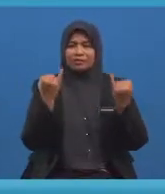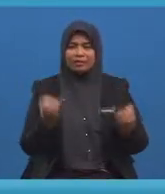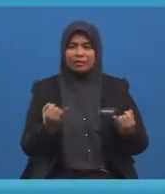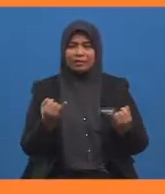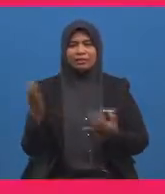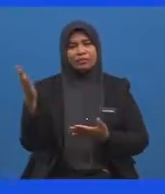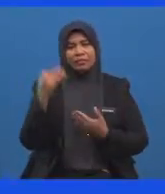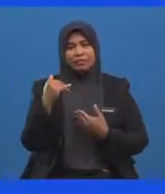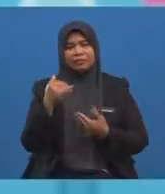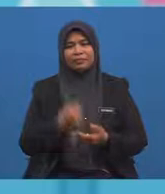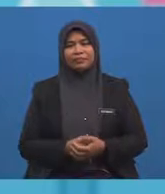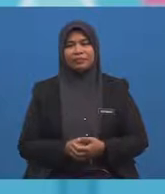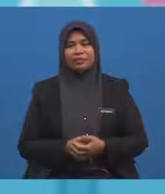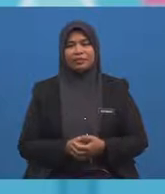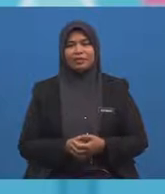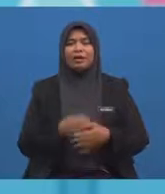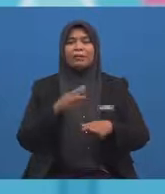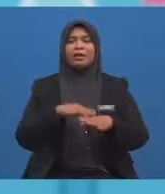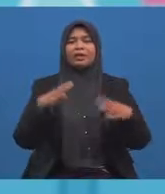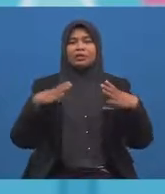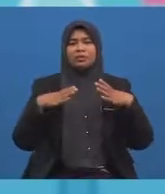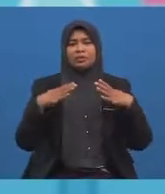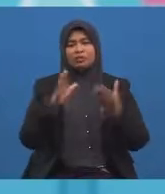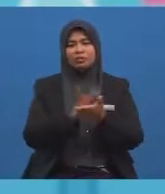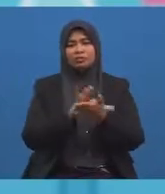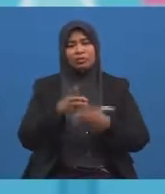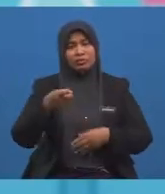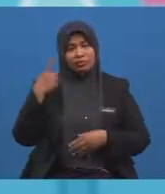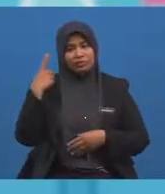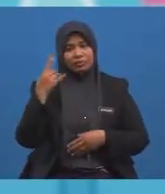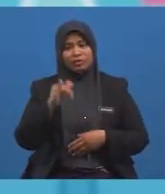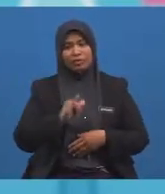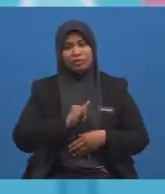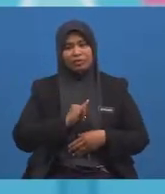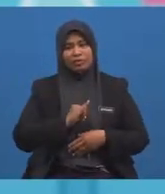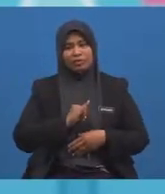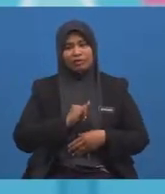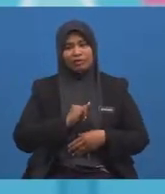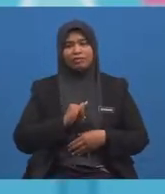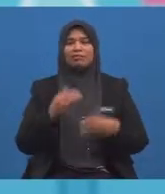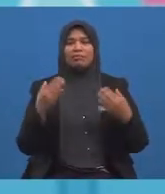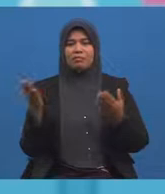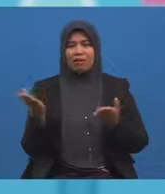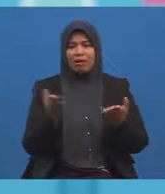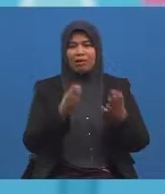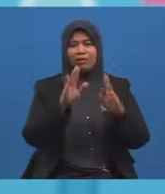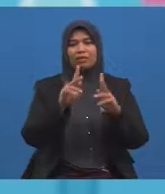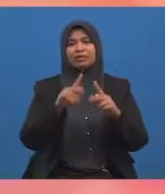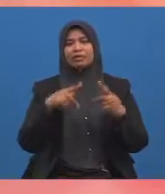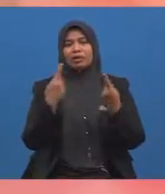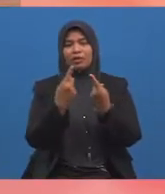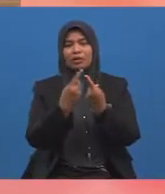Jom! Pada cuti sekolah yang lalu, saya, Mr. Q, membawa keluarga untuk bercuti